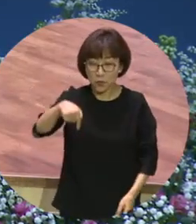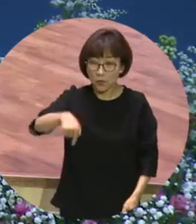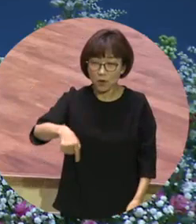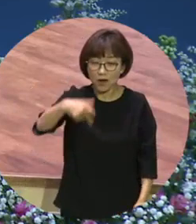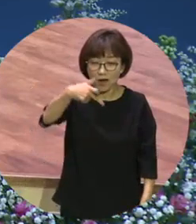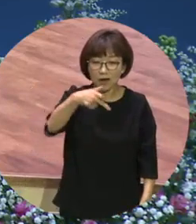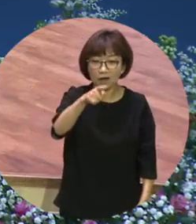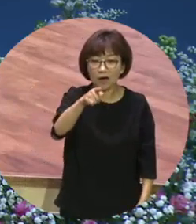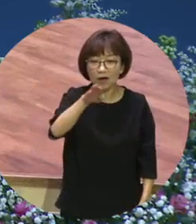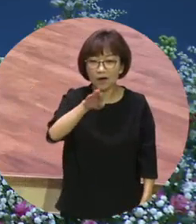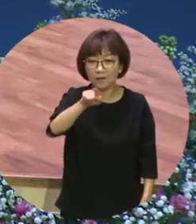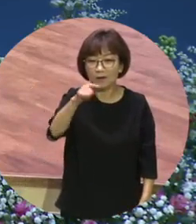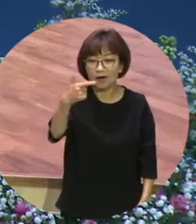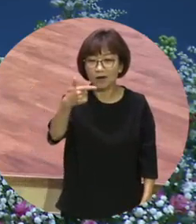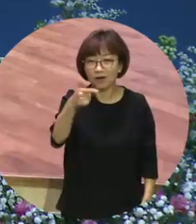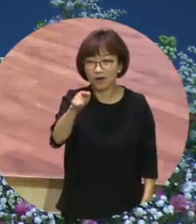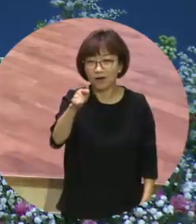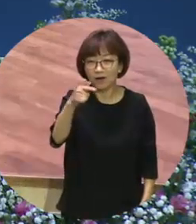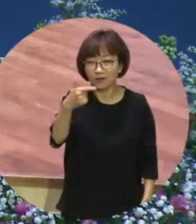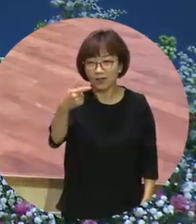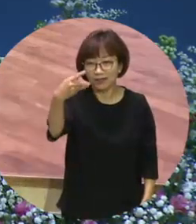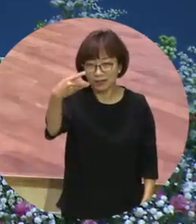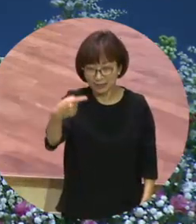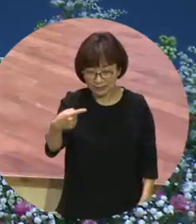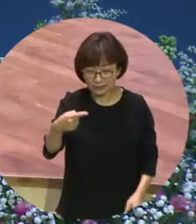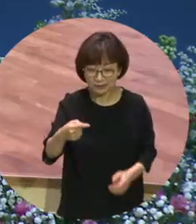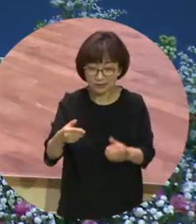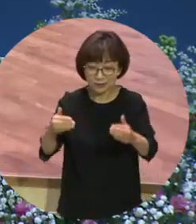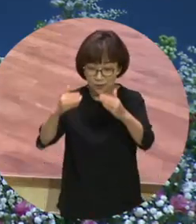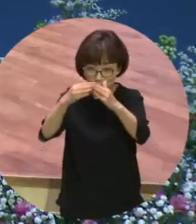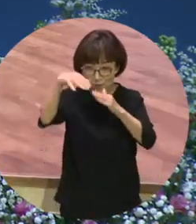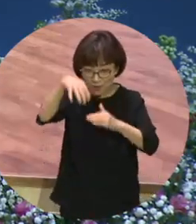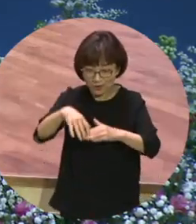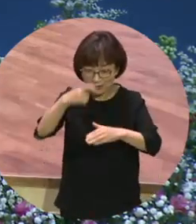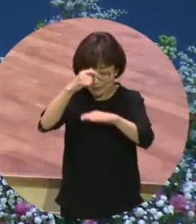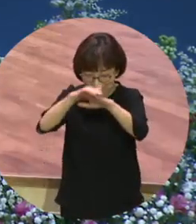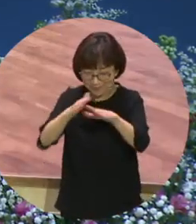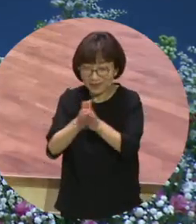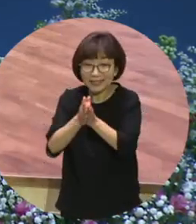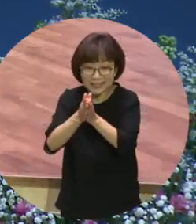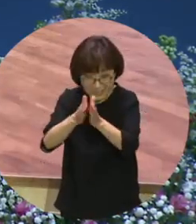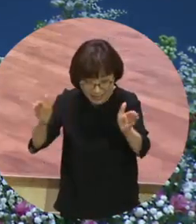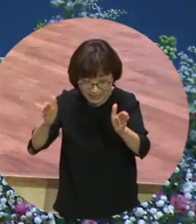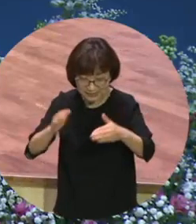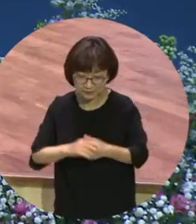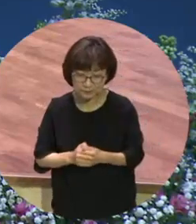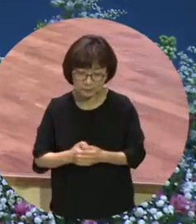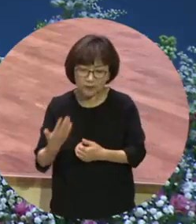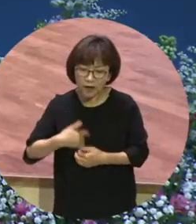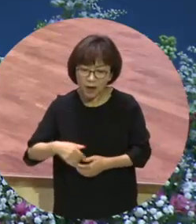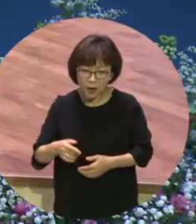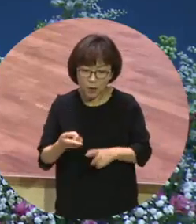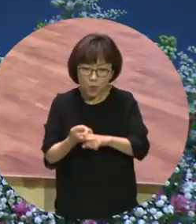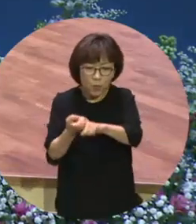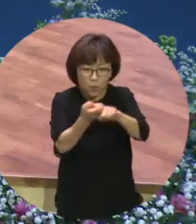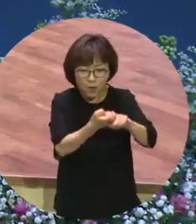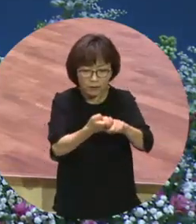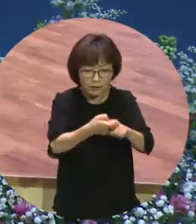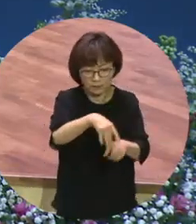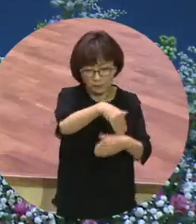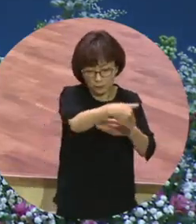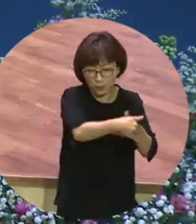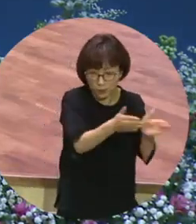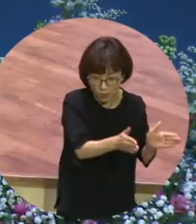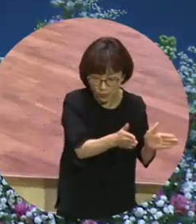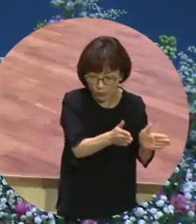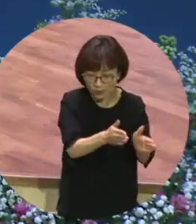홀에서 예배를 드리기 시작했는데, 그동안 공사 마무리가 못 되었던 원리스 홀